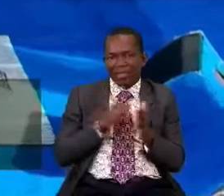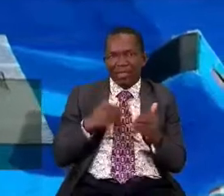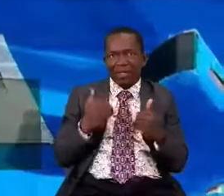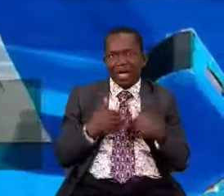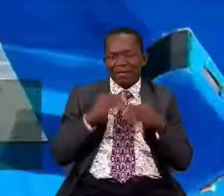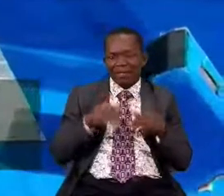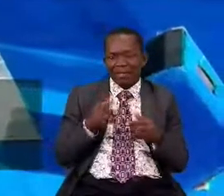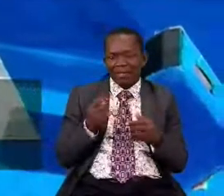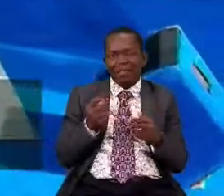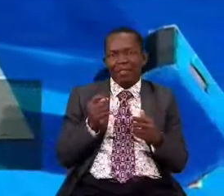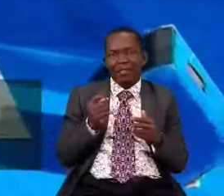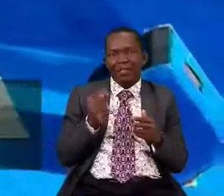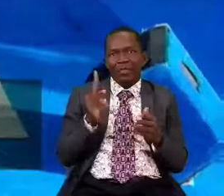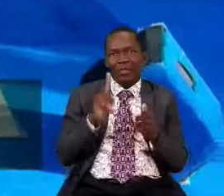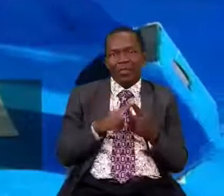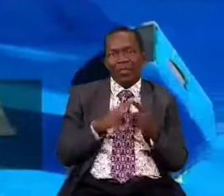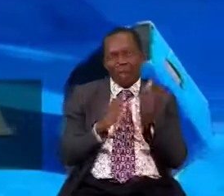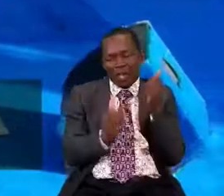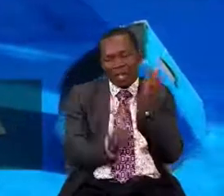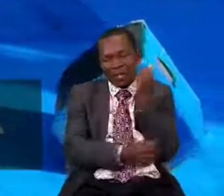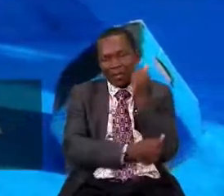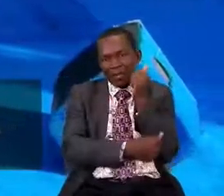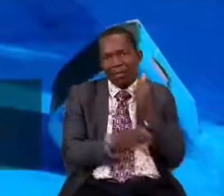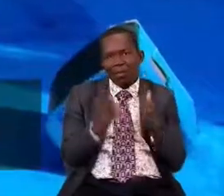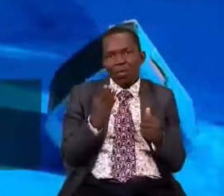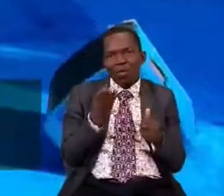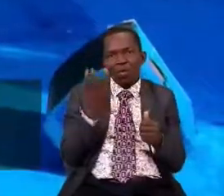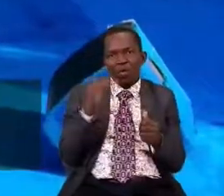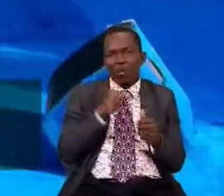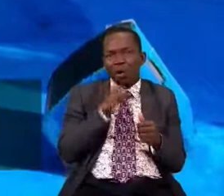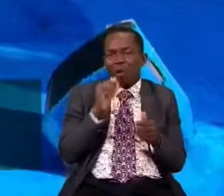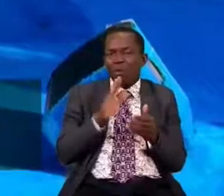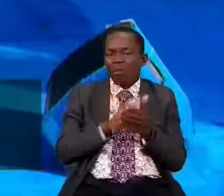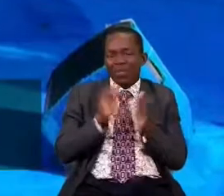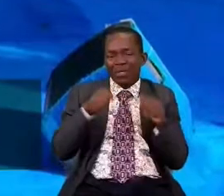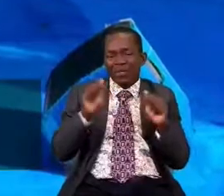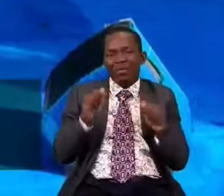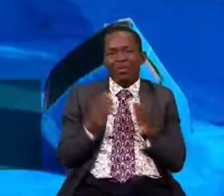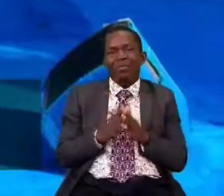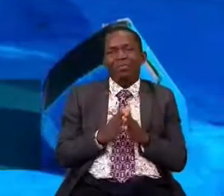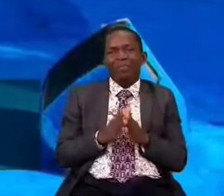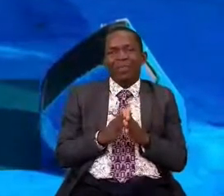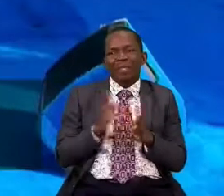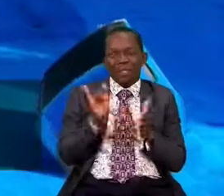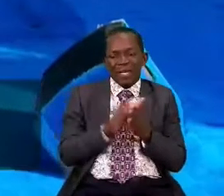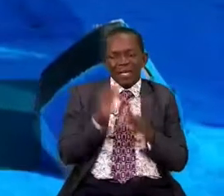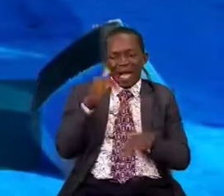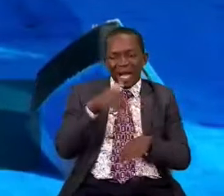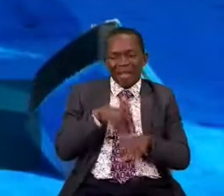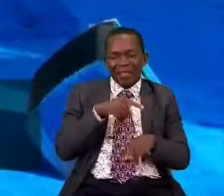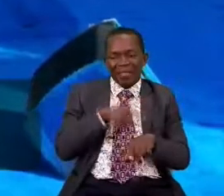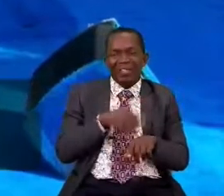incroyables. Est-ce à cet âge-là, quand tu auras un enfant, et cet enfant sera celui